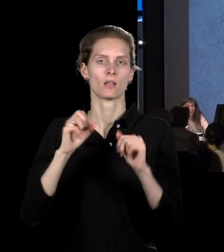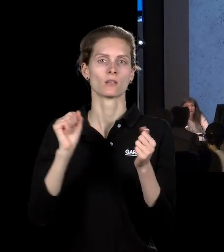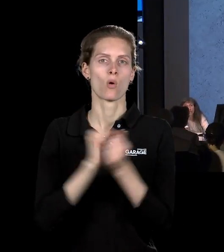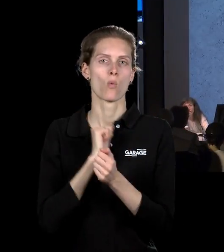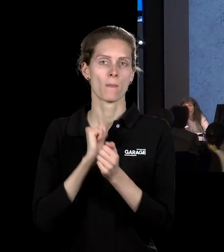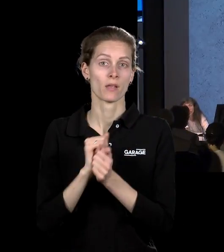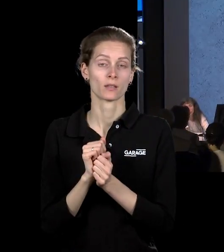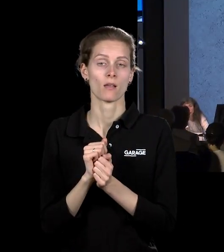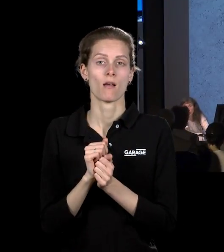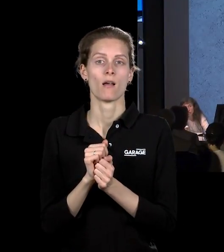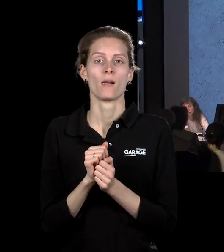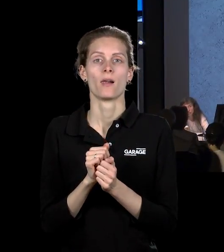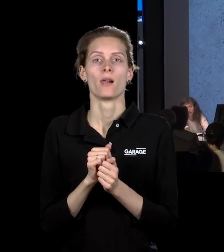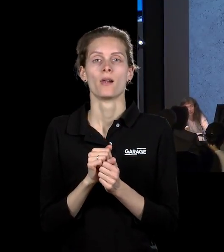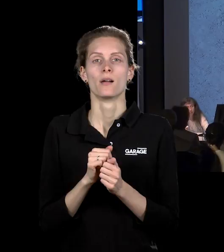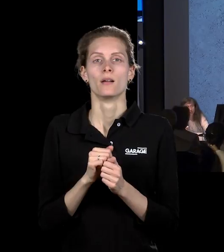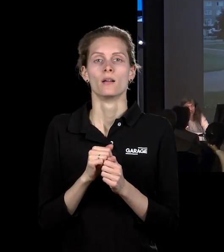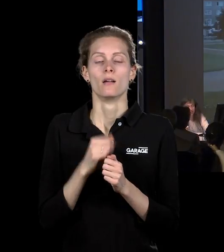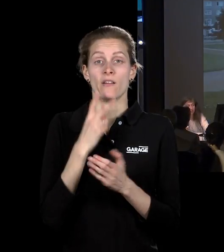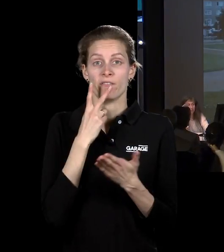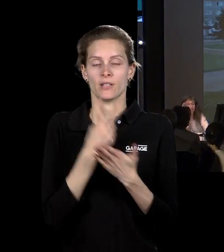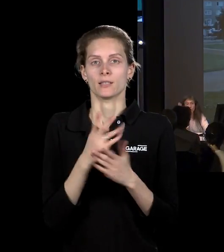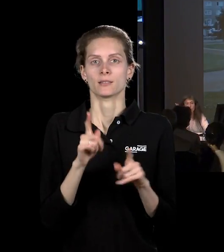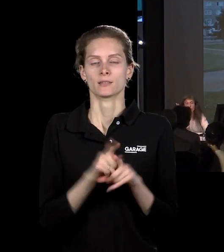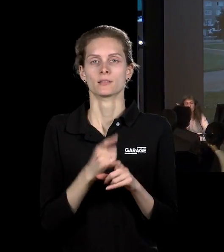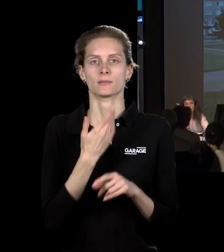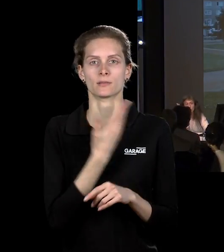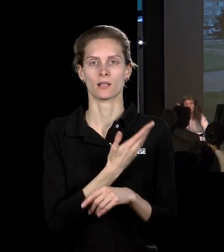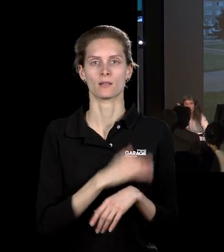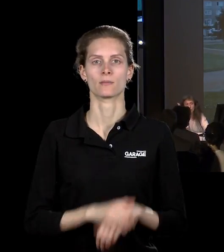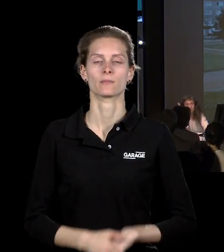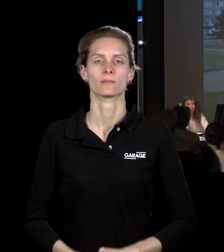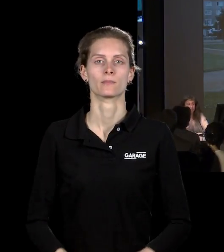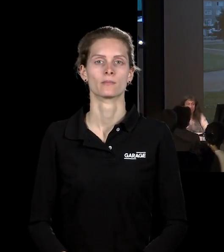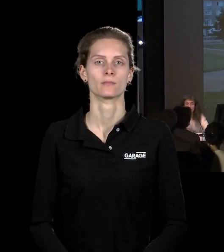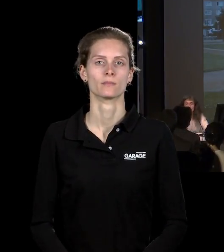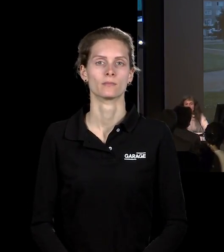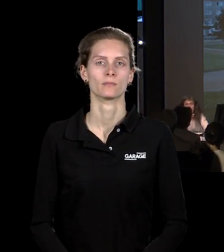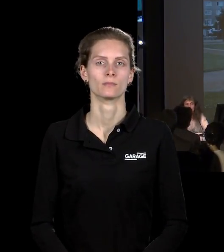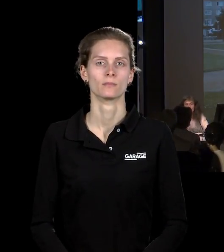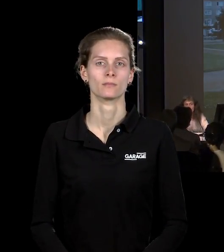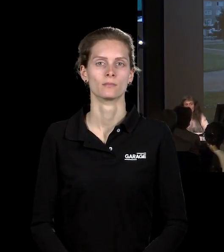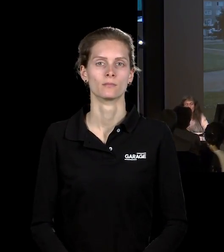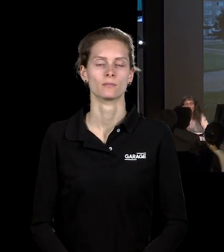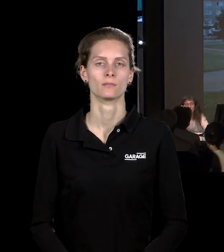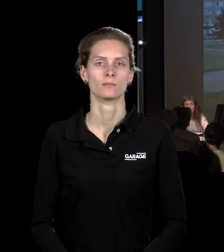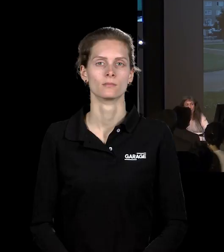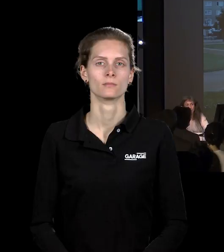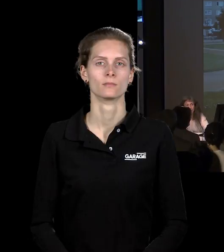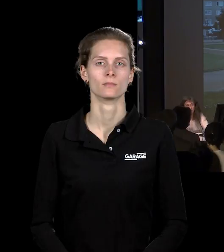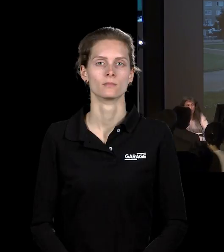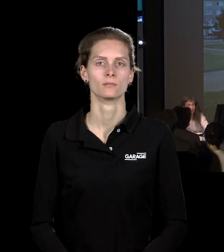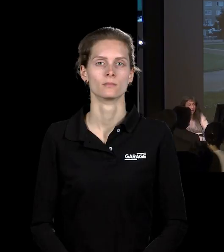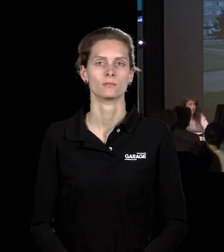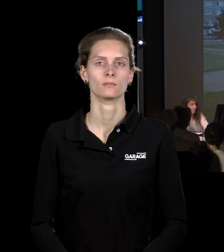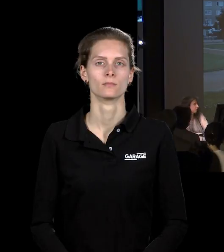общем, работа выглядит вот так вот. То есть это, опять-таки, это абсолютно невидимое произведение искусства, вот какая-то странная, там, почти что